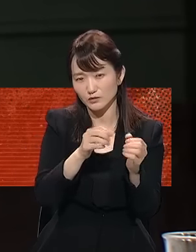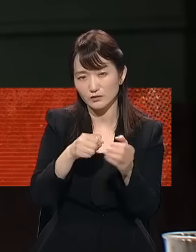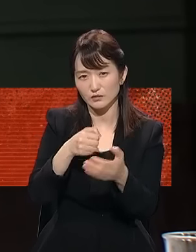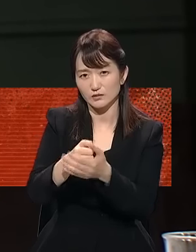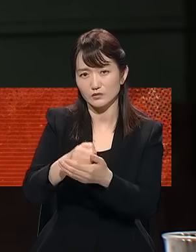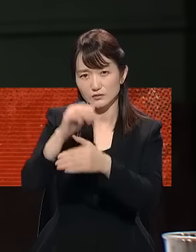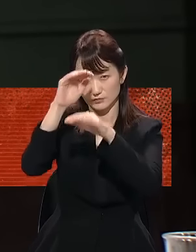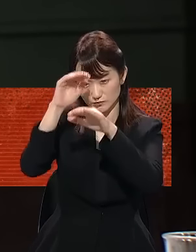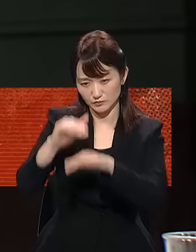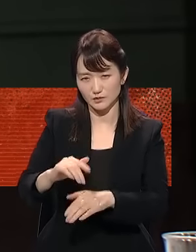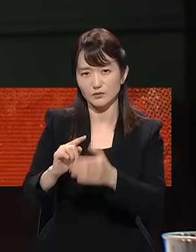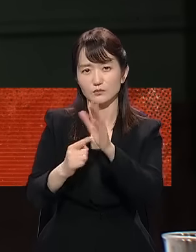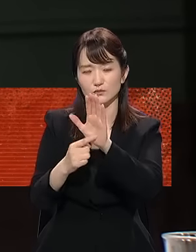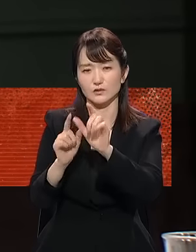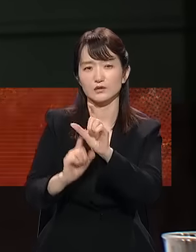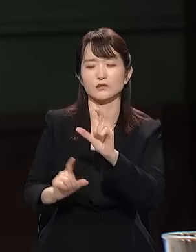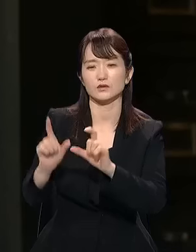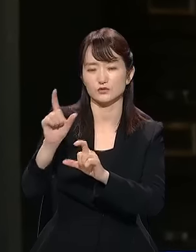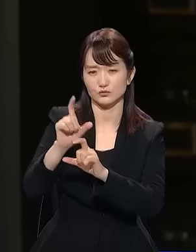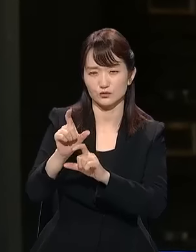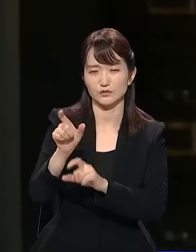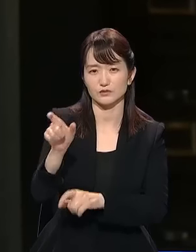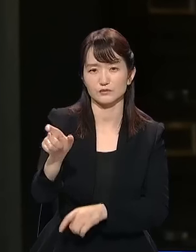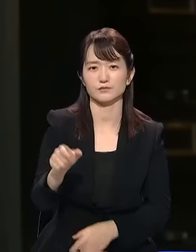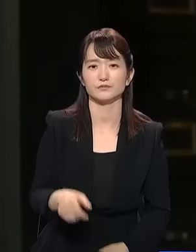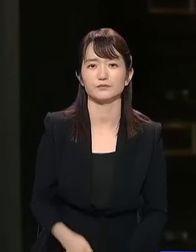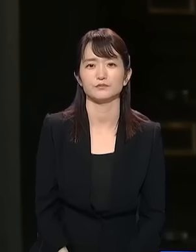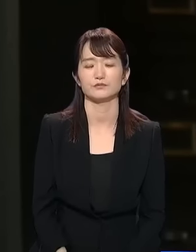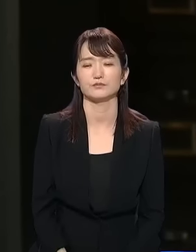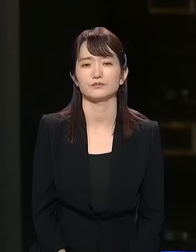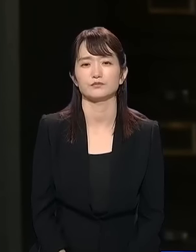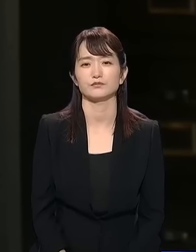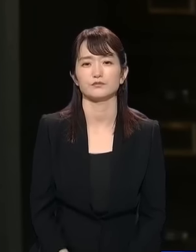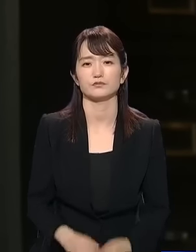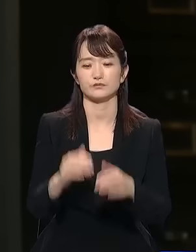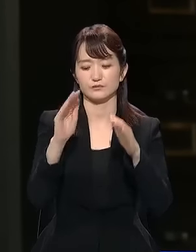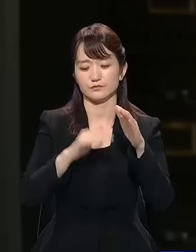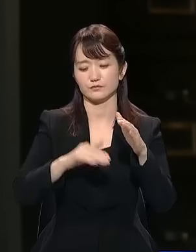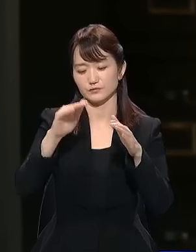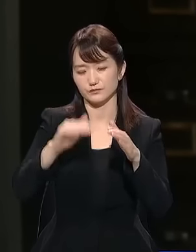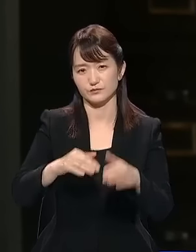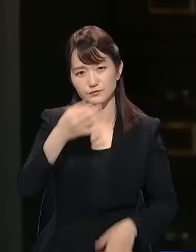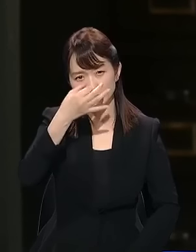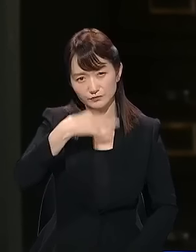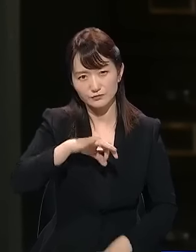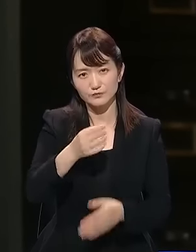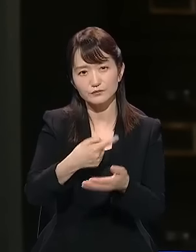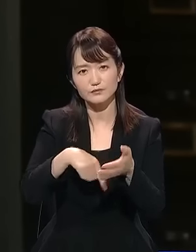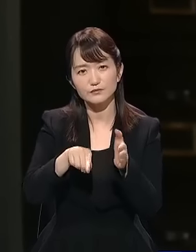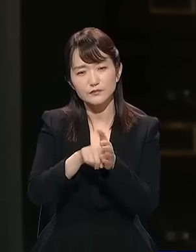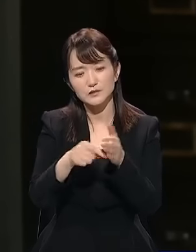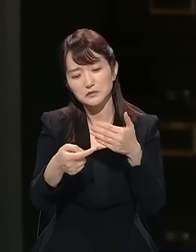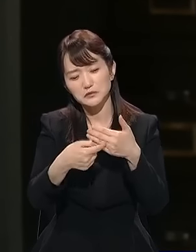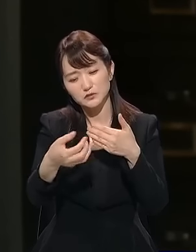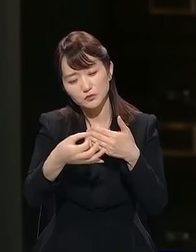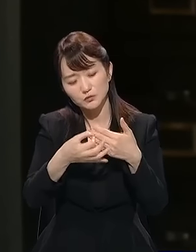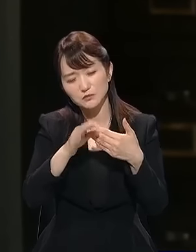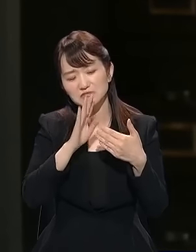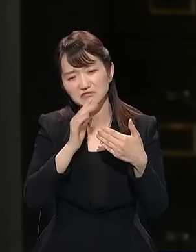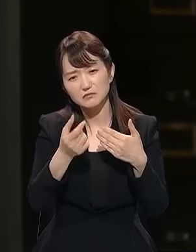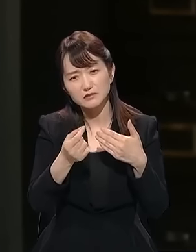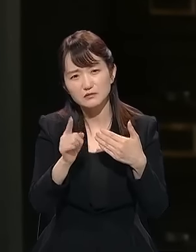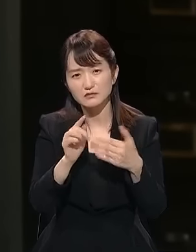공개한다고 덧붙이기도 했습니다 자 공공의 이익을 위한다 아 참 그럴싸한데네